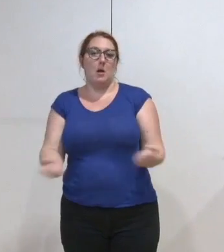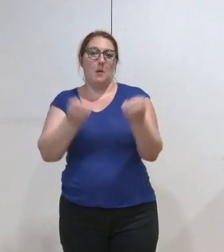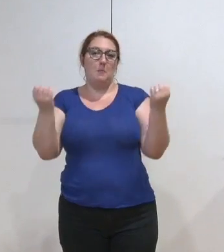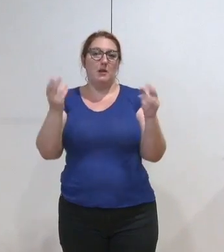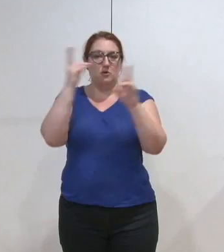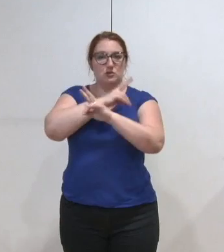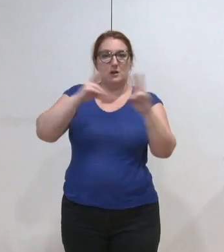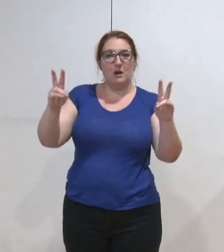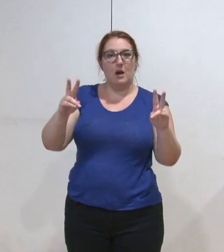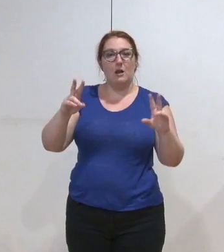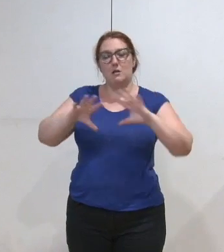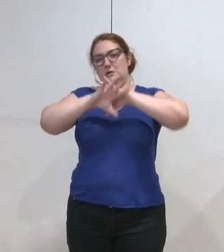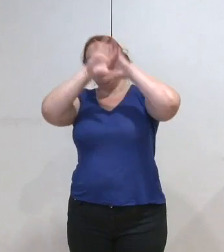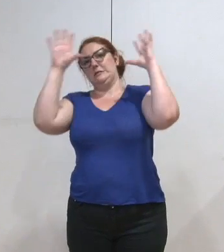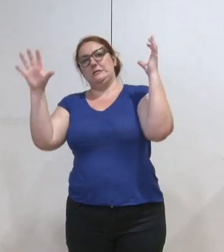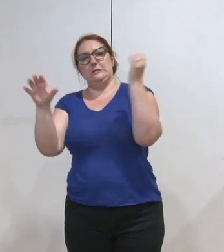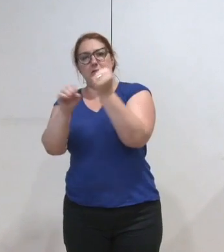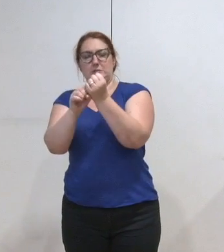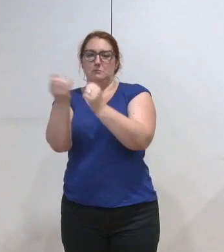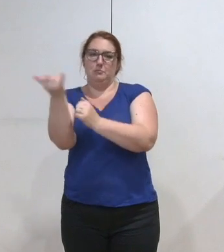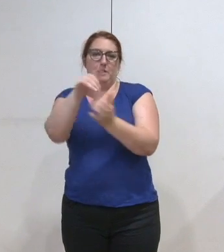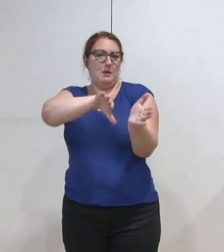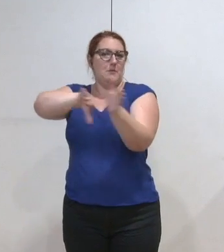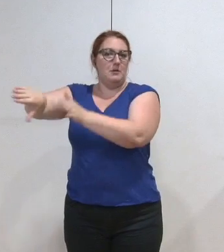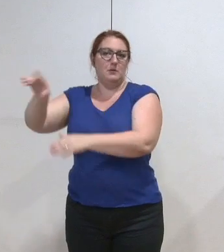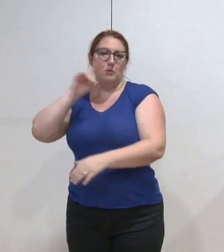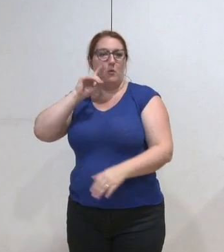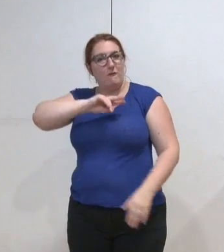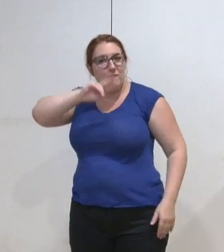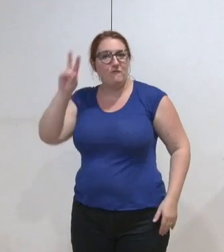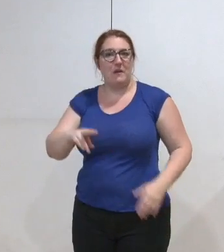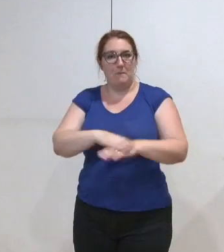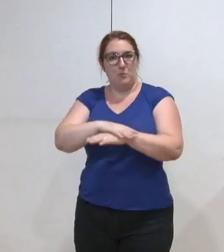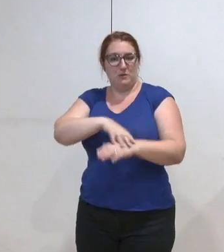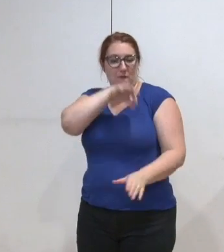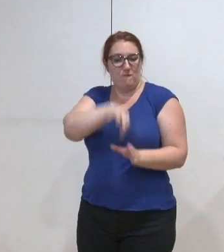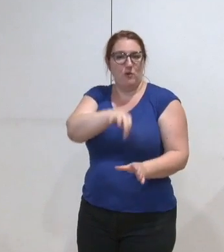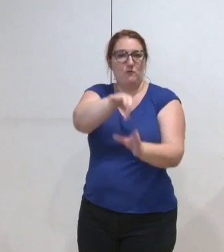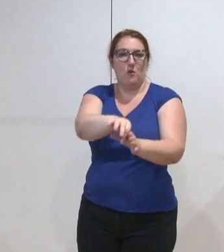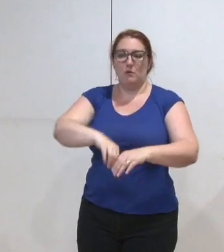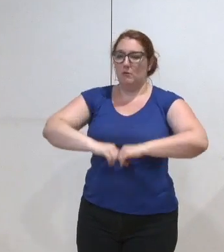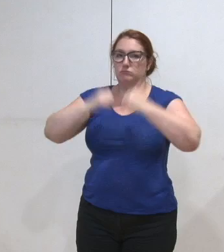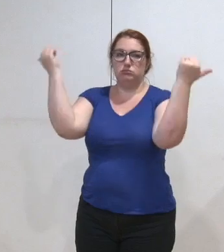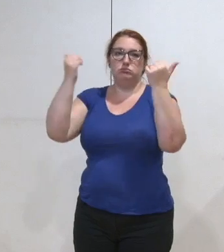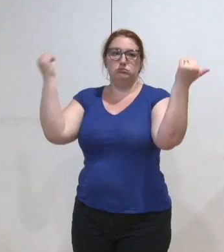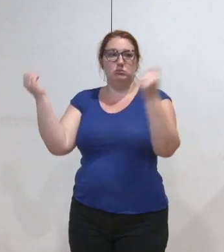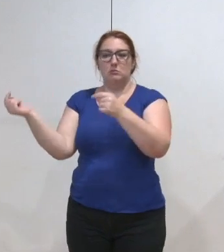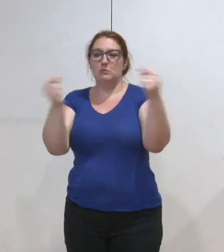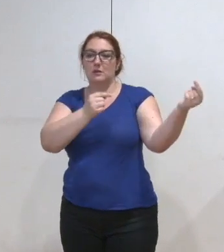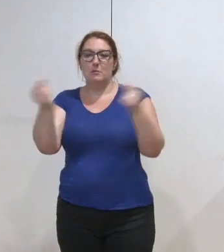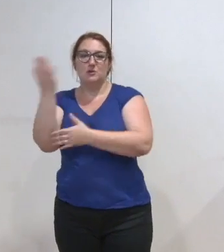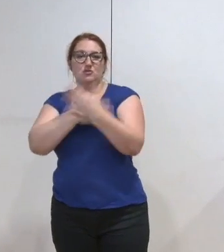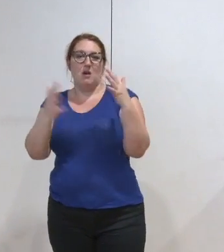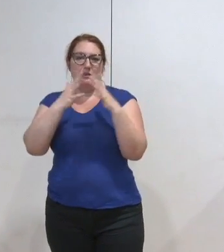généralement beaucoup plus englobant et qui ne reflète pas la réalité des politiques votées par le Front National et des débats au sein des